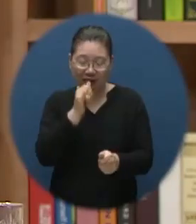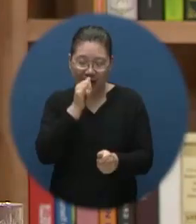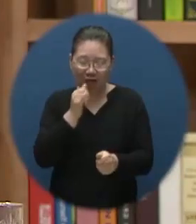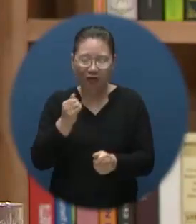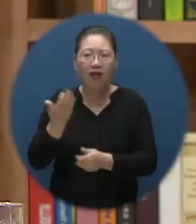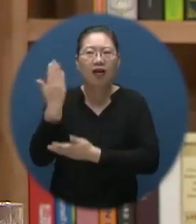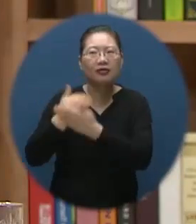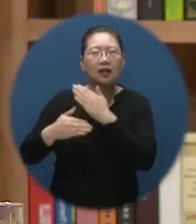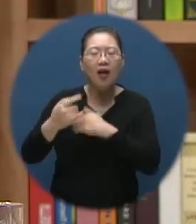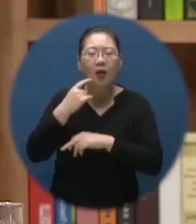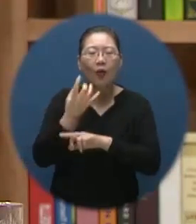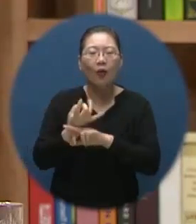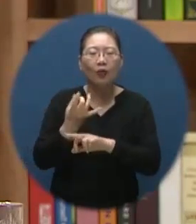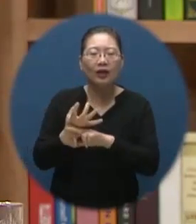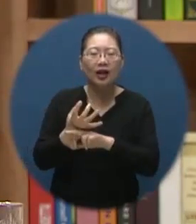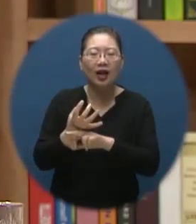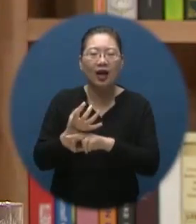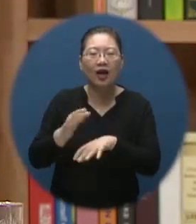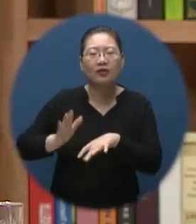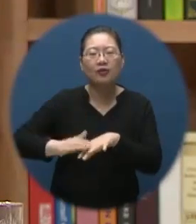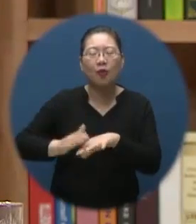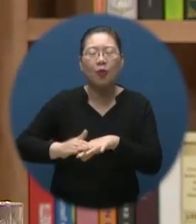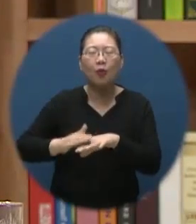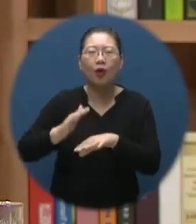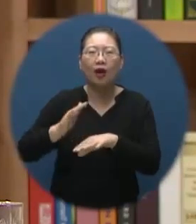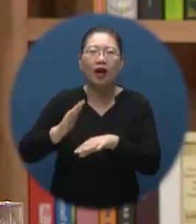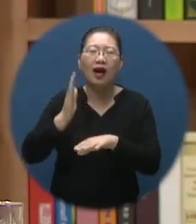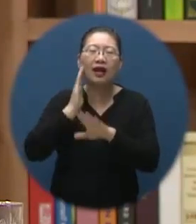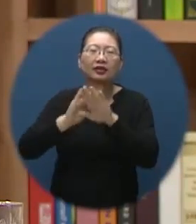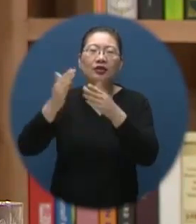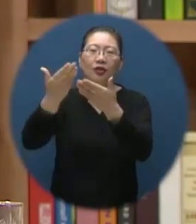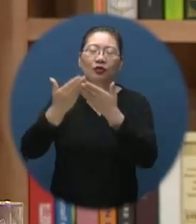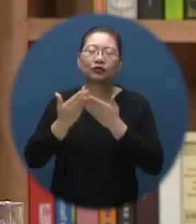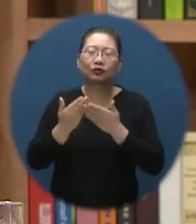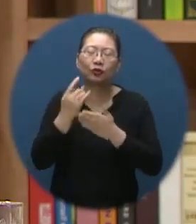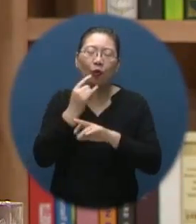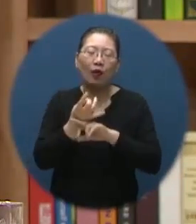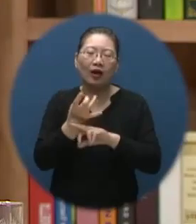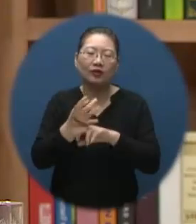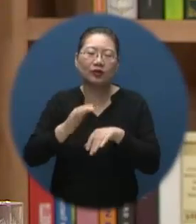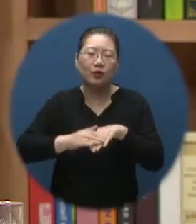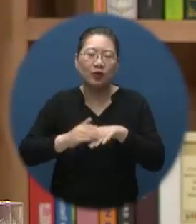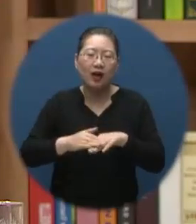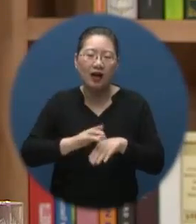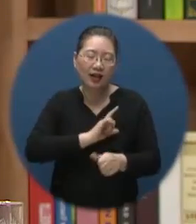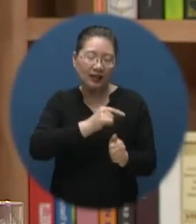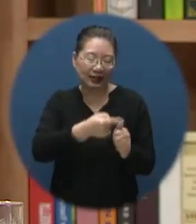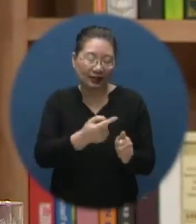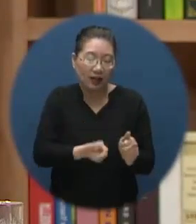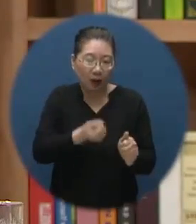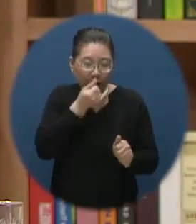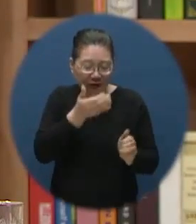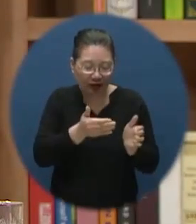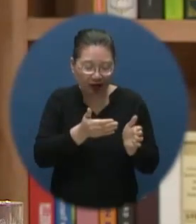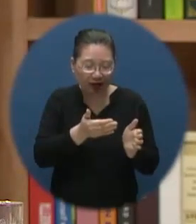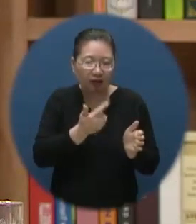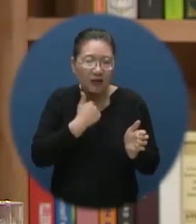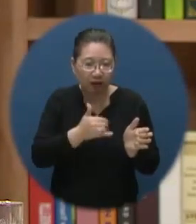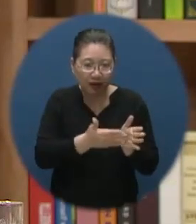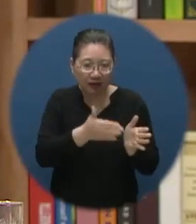골드핑거, 그러니까 신이 내린 황금 손가락 이런 별명을 받으셨던 분인데요. 이영림 박사 오늘